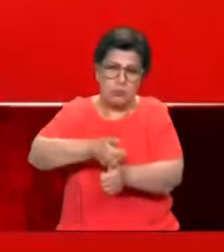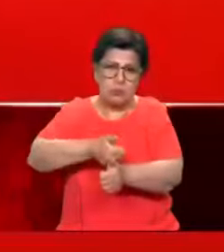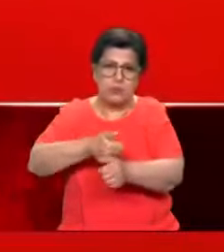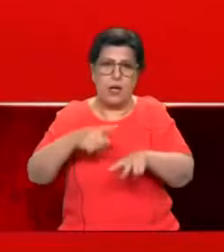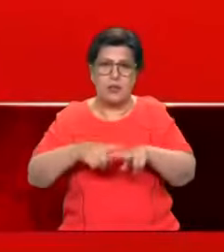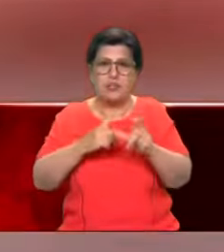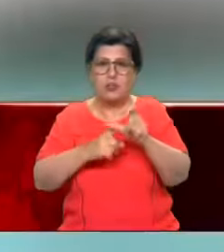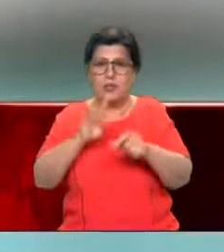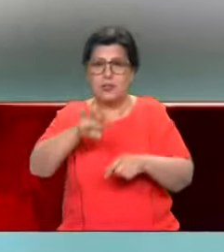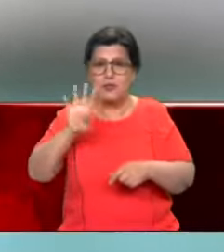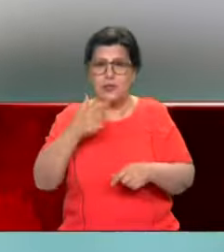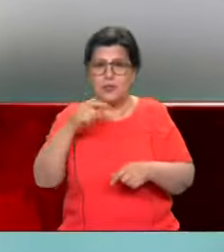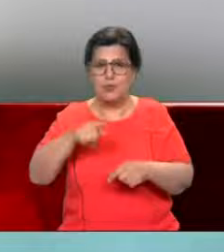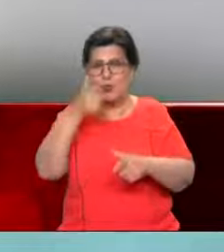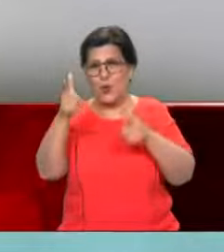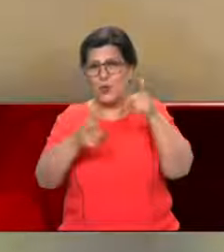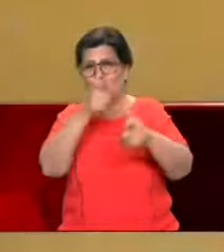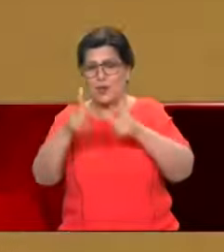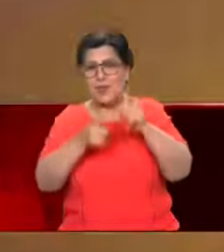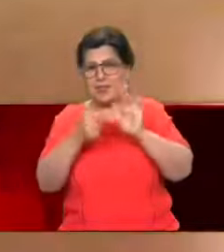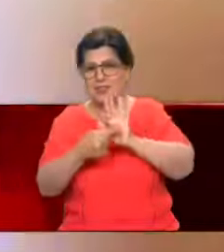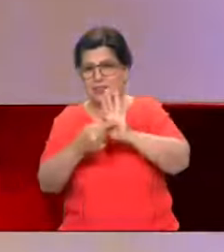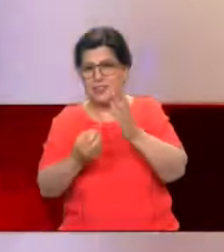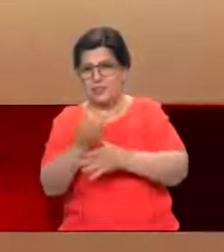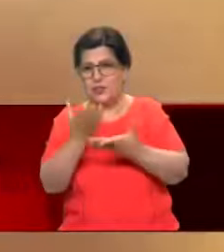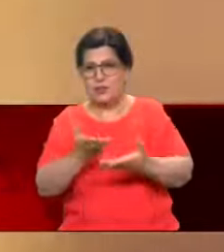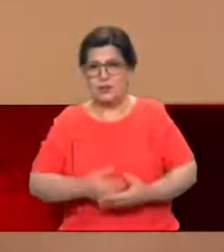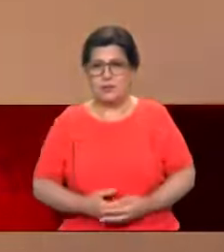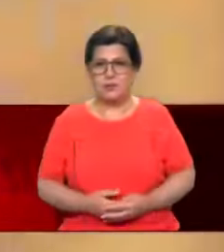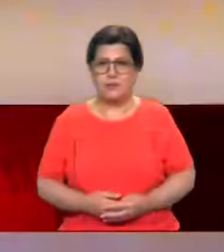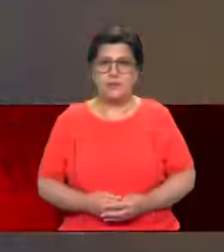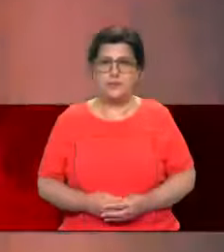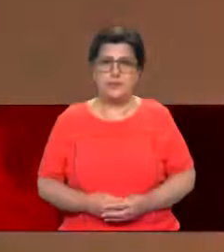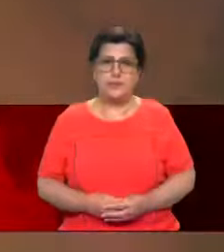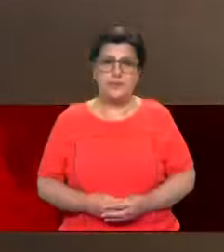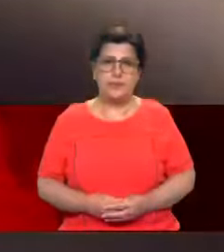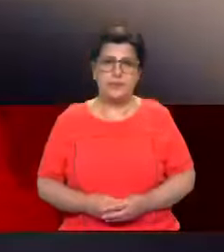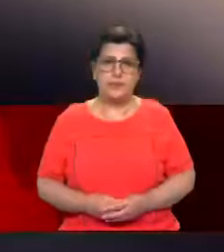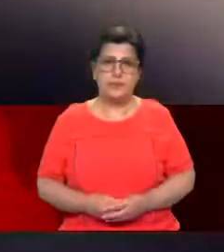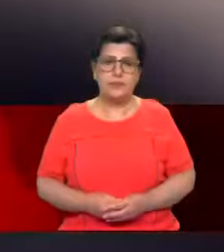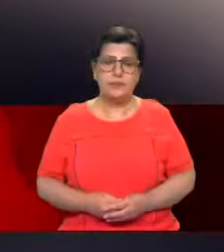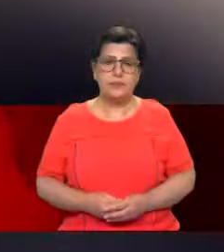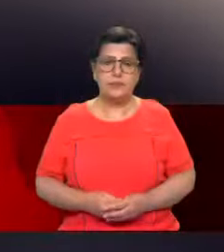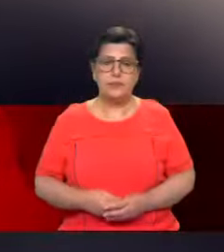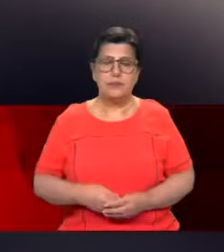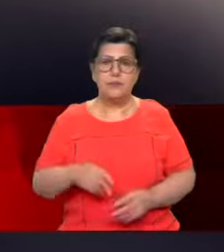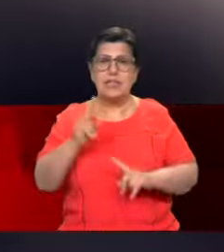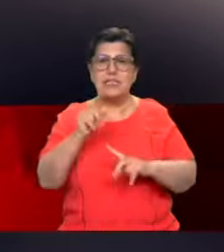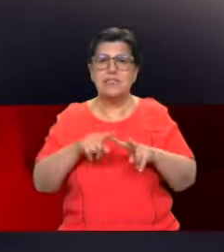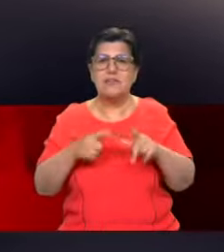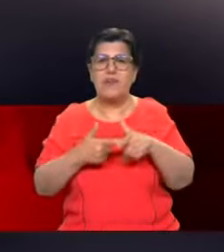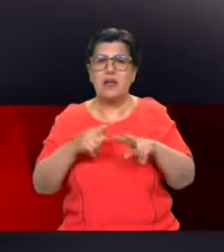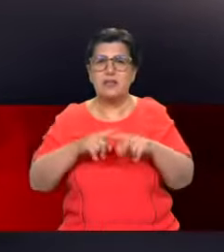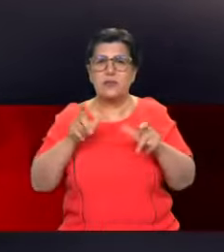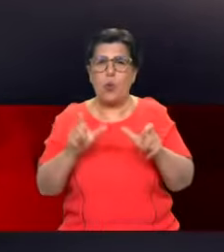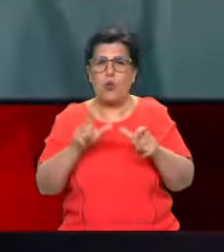Ayten Çağran 44 yaşına bu görüntülerle girdi. Ben de oyun sırası. İnfaz koruma memuru eski